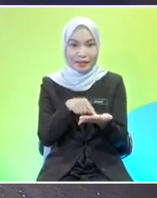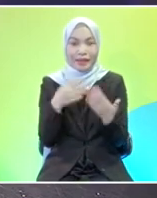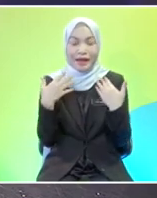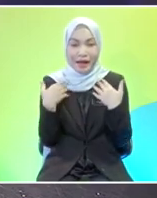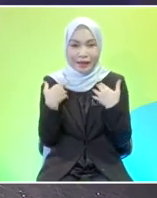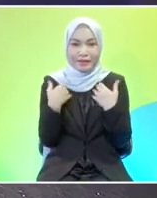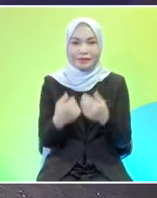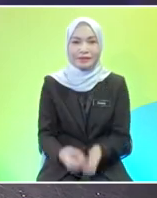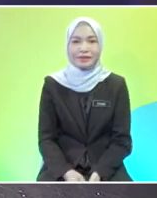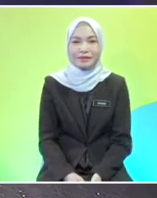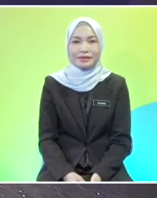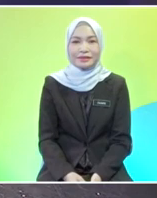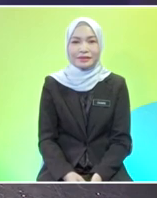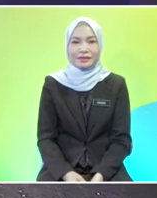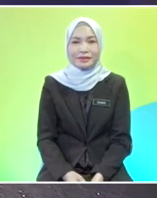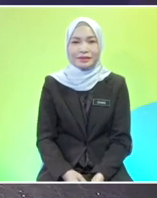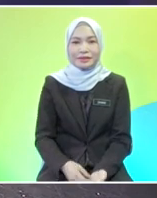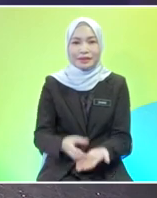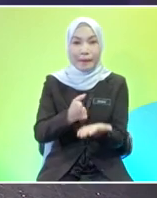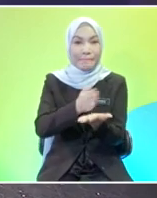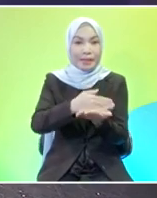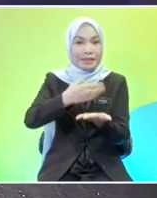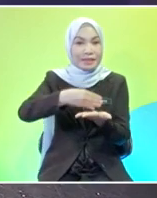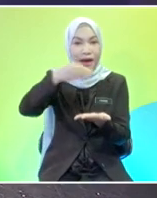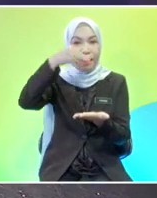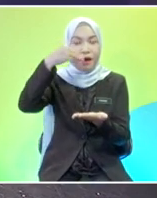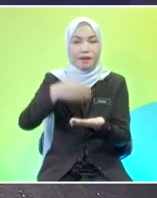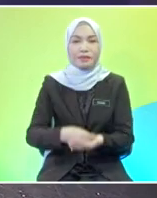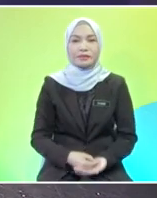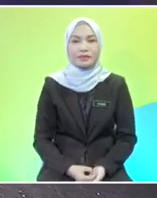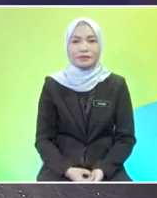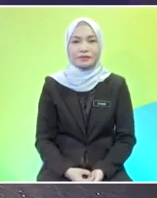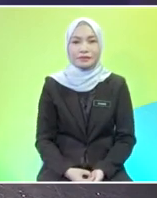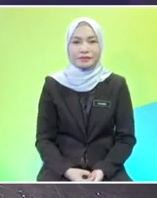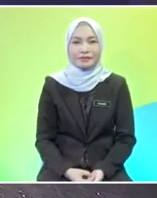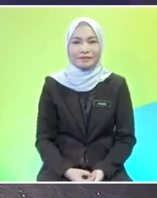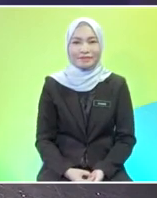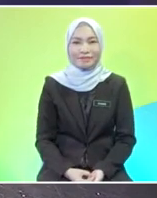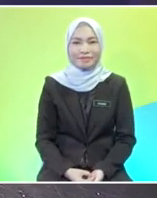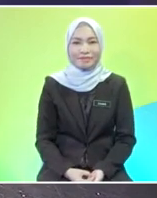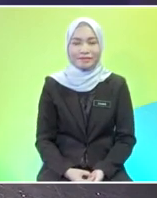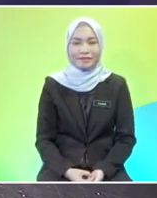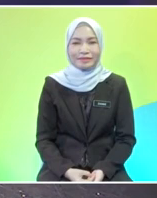Oke nanti kita makan sama-sama tapi kita habiskan dulu pelajaran kita